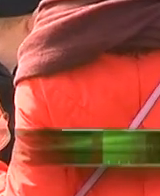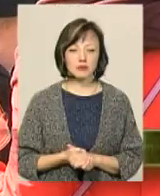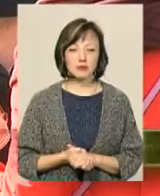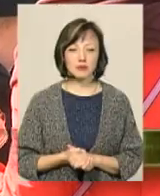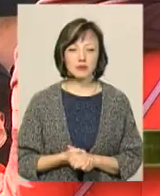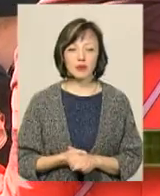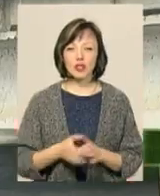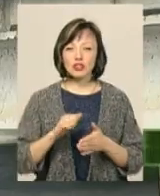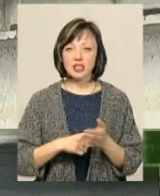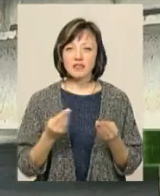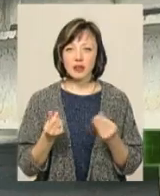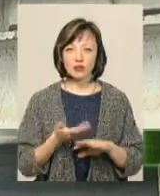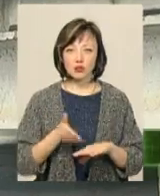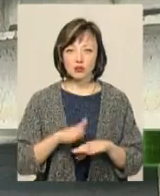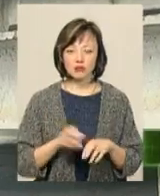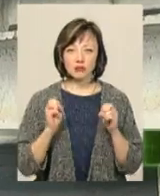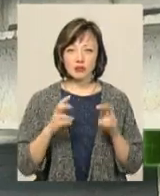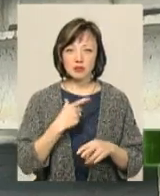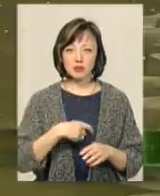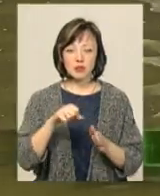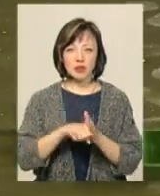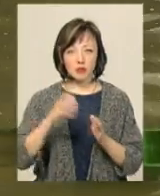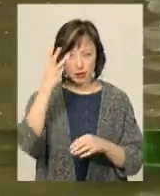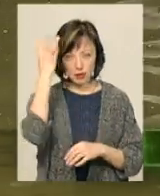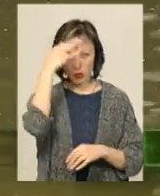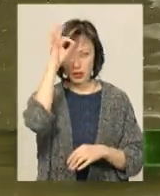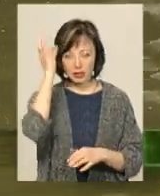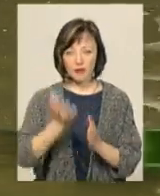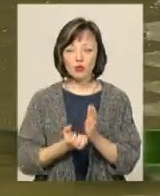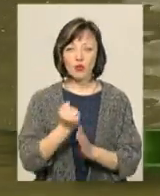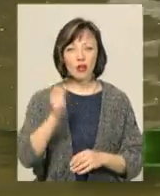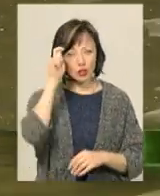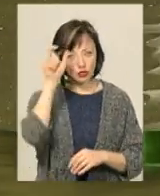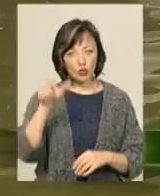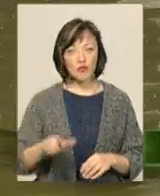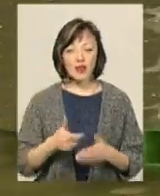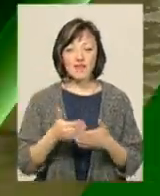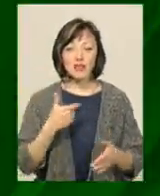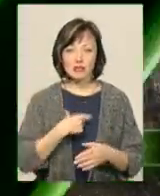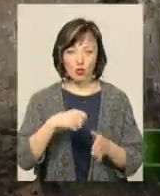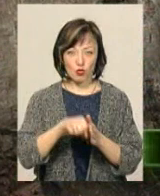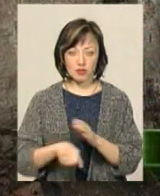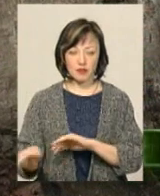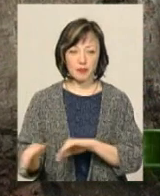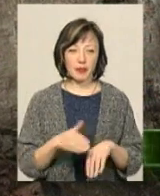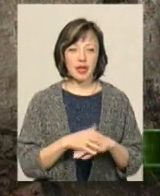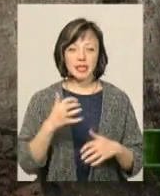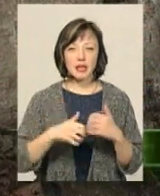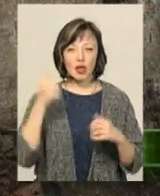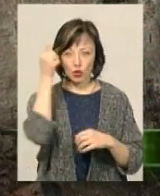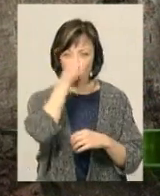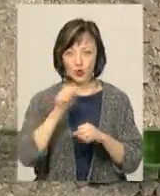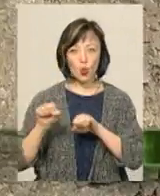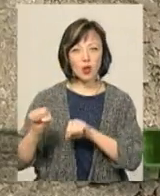Через фінансові труднощі зважився на суїцид. В обласному центрі поліцейські врятували чоловіка від самогубства. Середньовічні